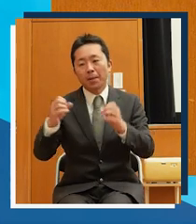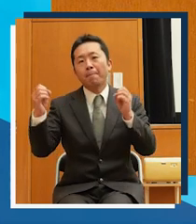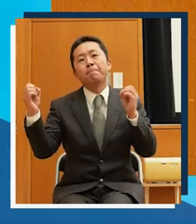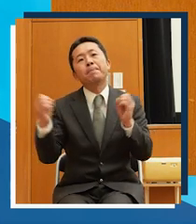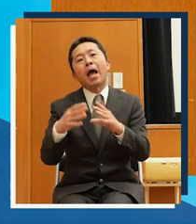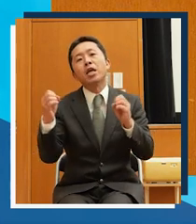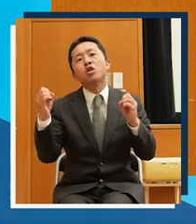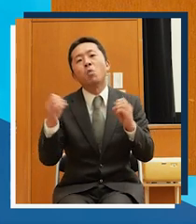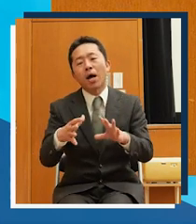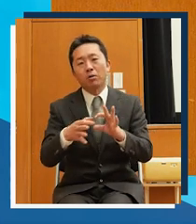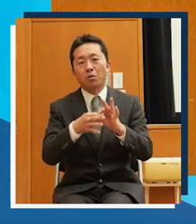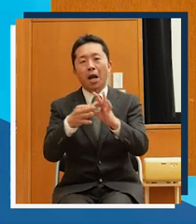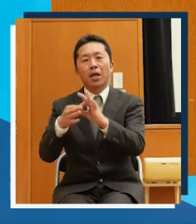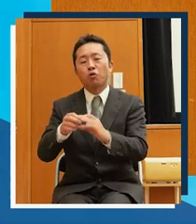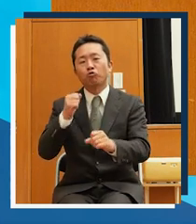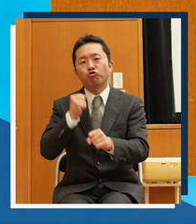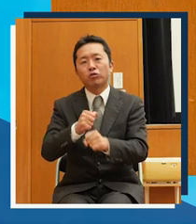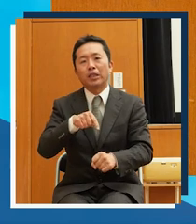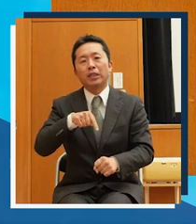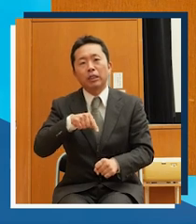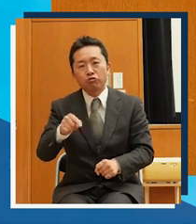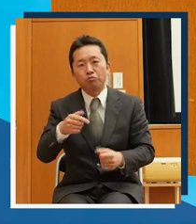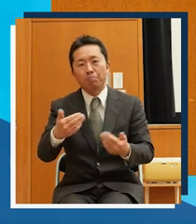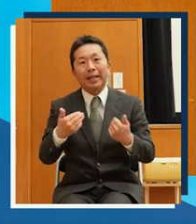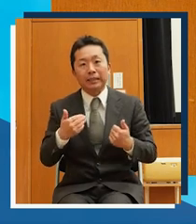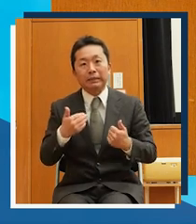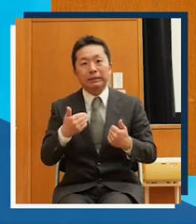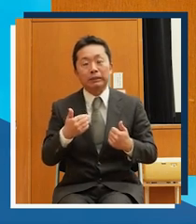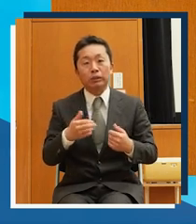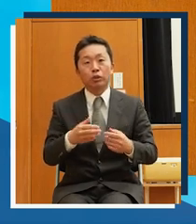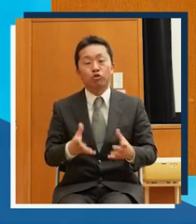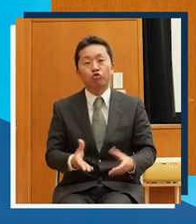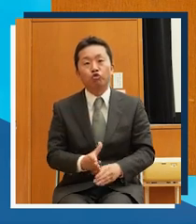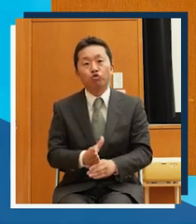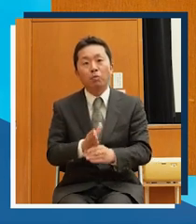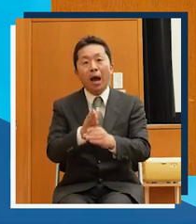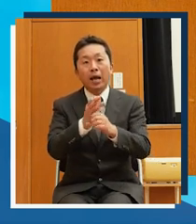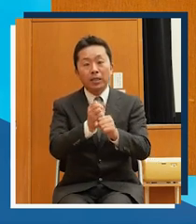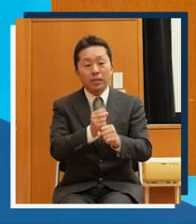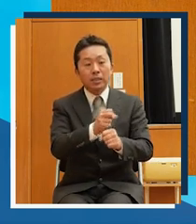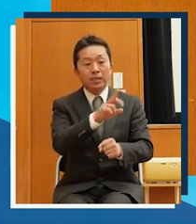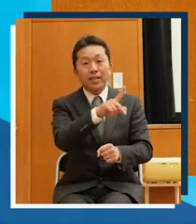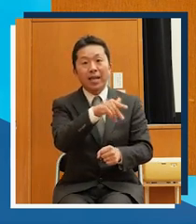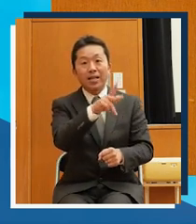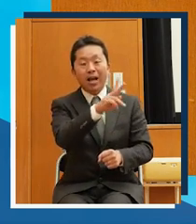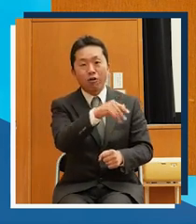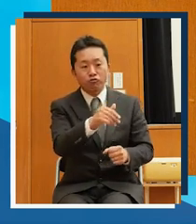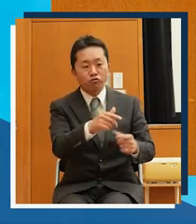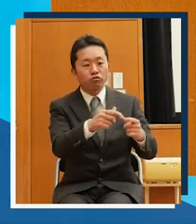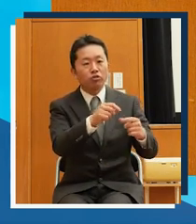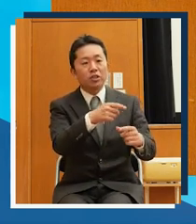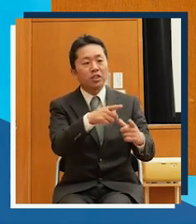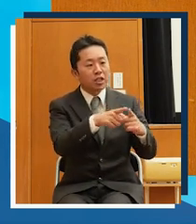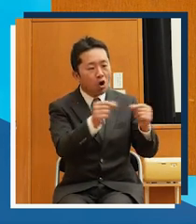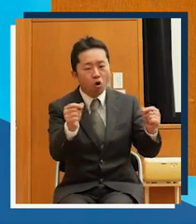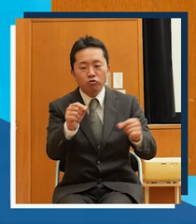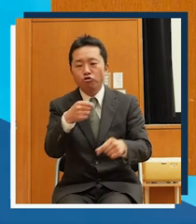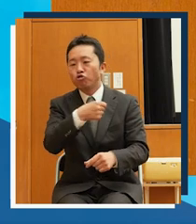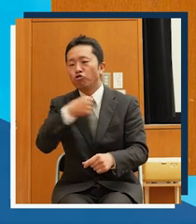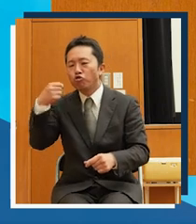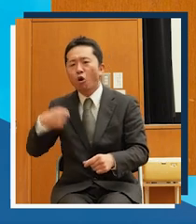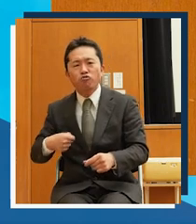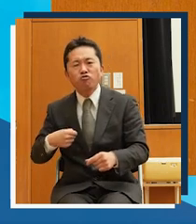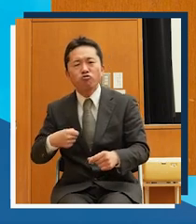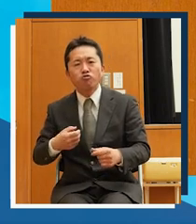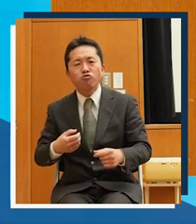関係を作っていくべきであるとつまり戦国え尖閣は日本の領土である中国の領土であるということの問題では